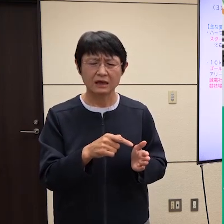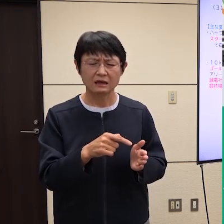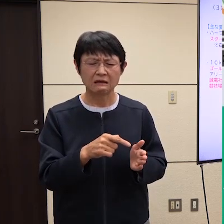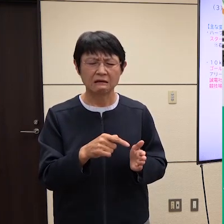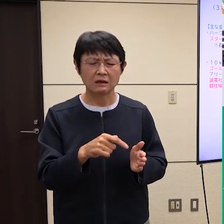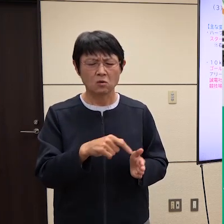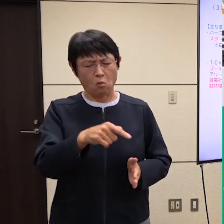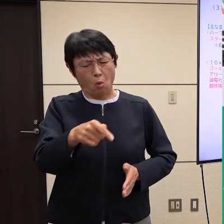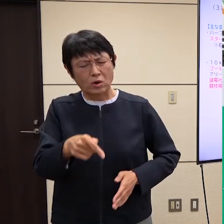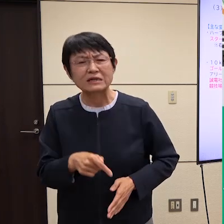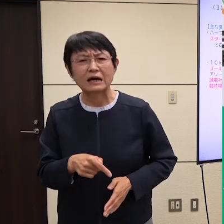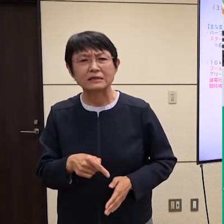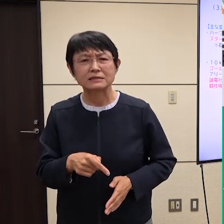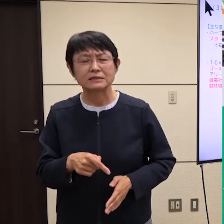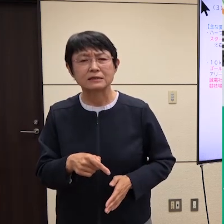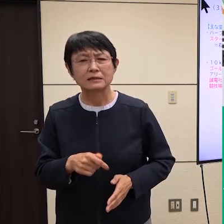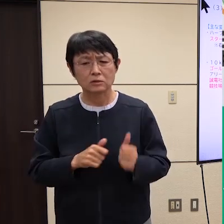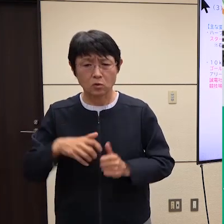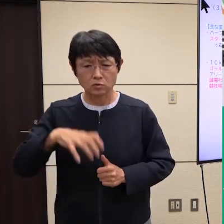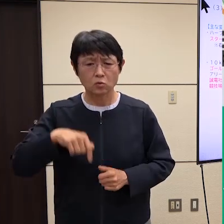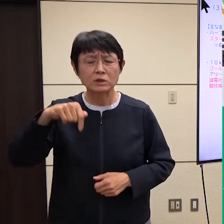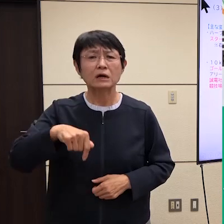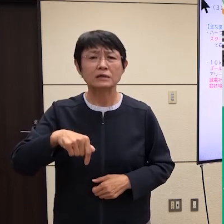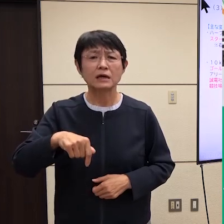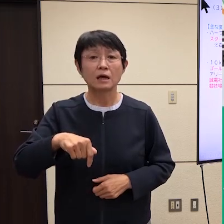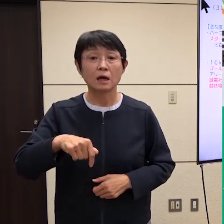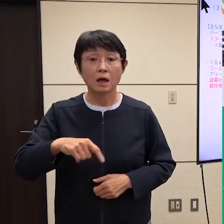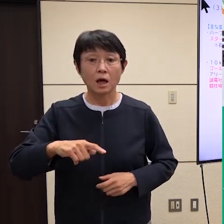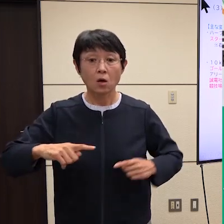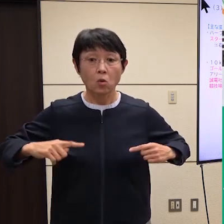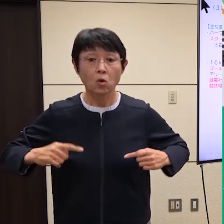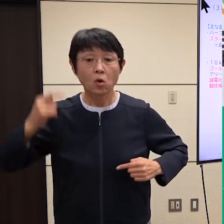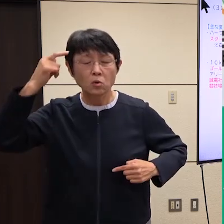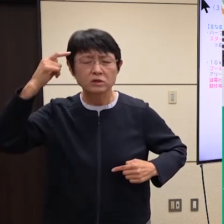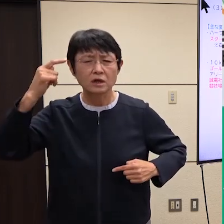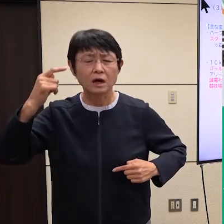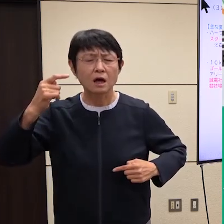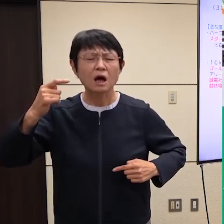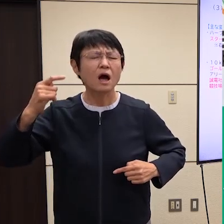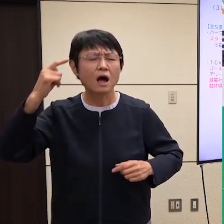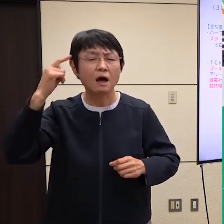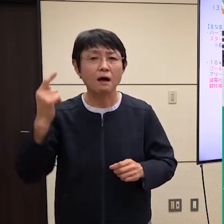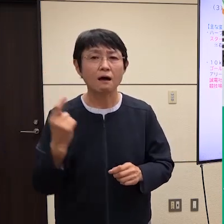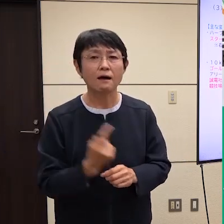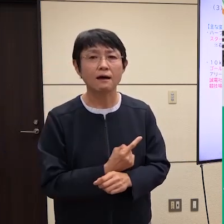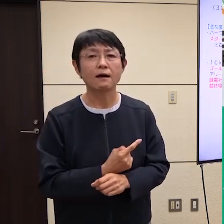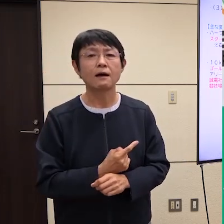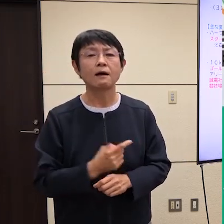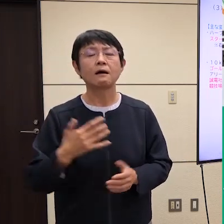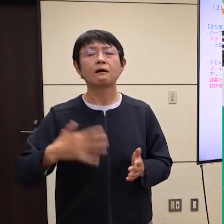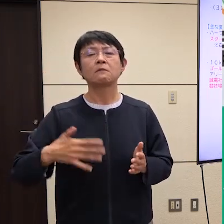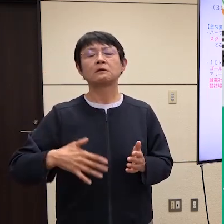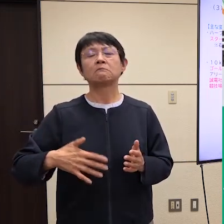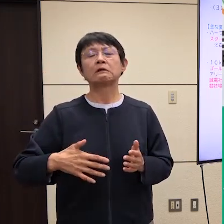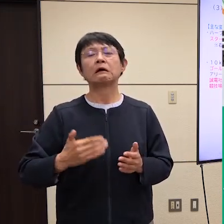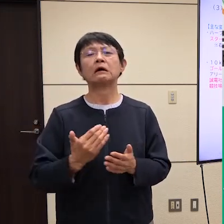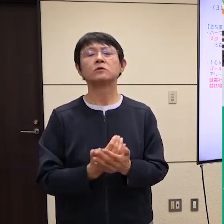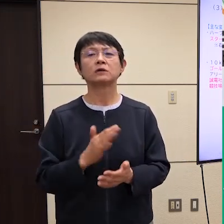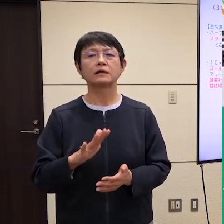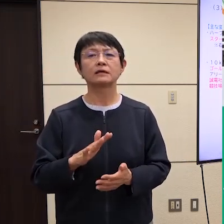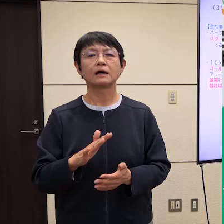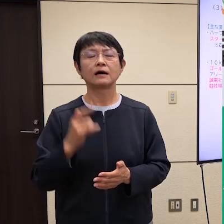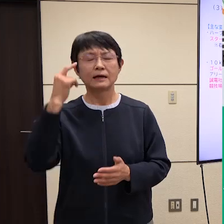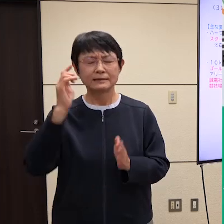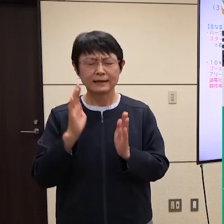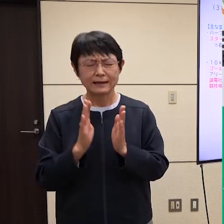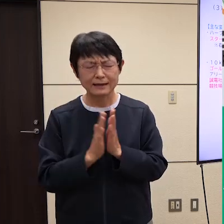とかあるいは競技場の中でもうゴールかなと思ったらまたちょっと、距離が残ってたと、精神的